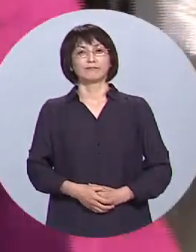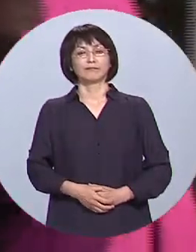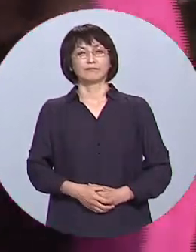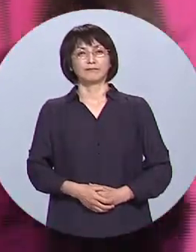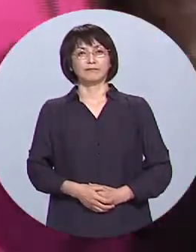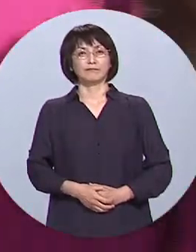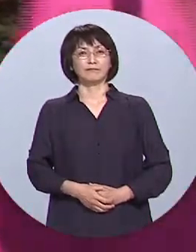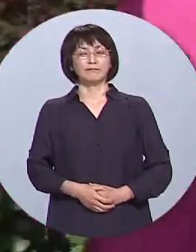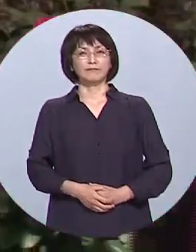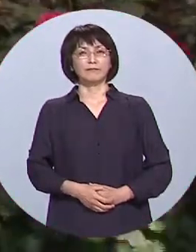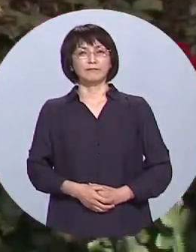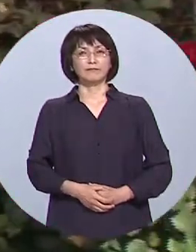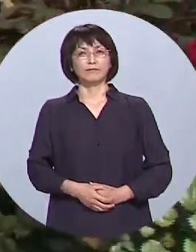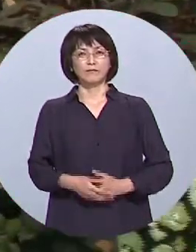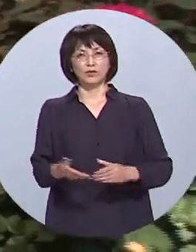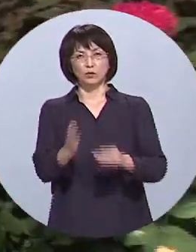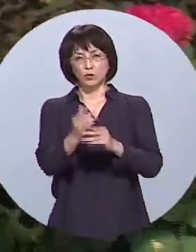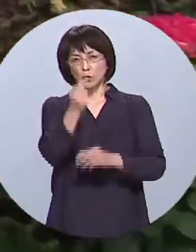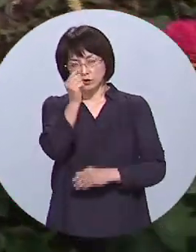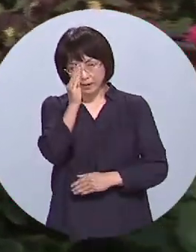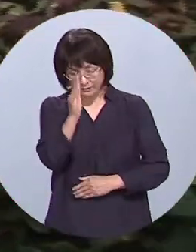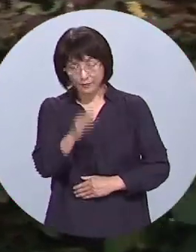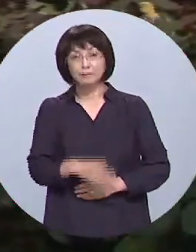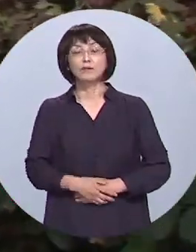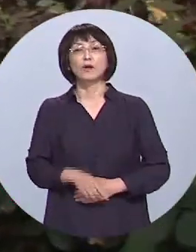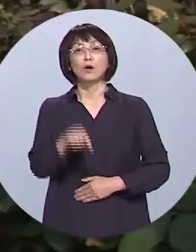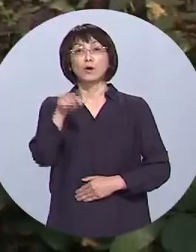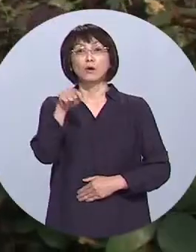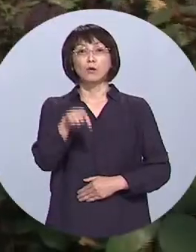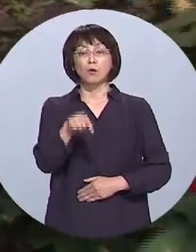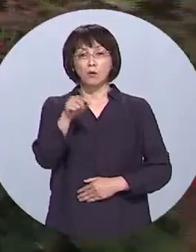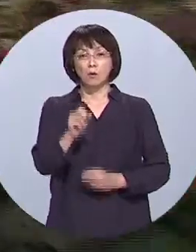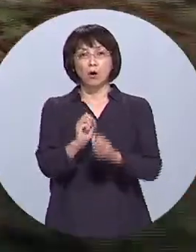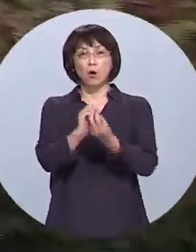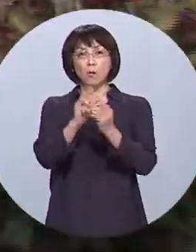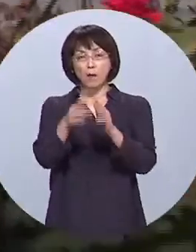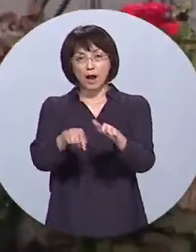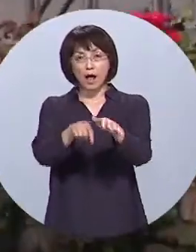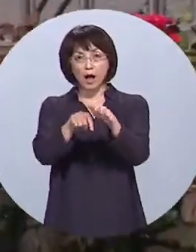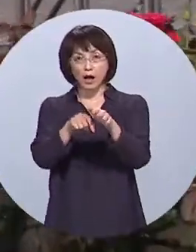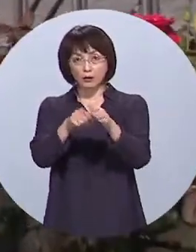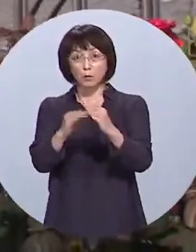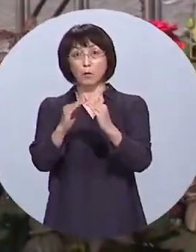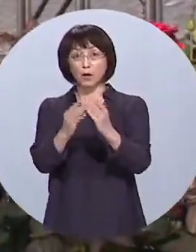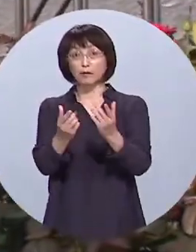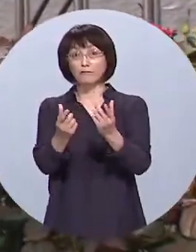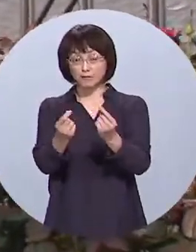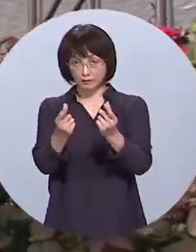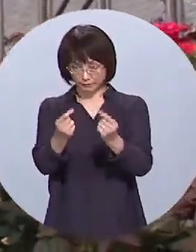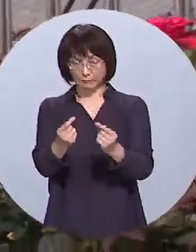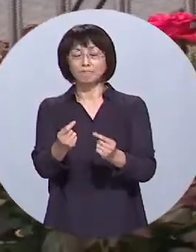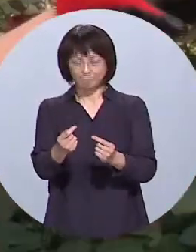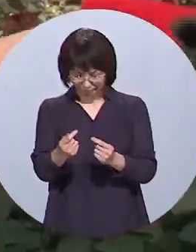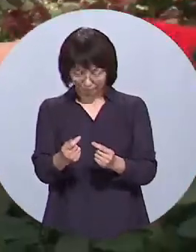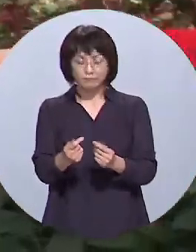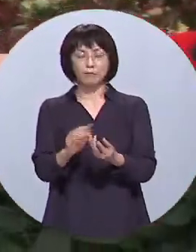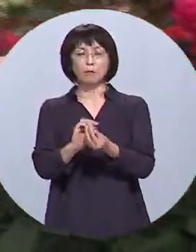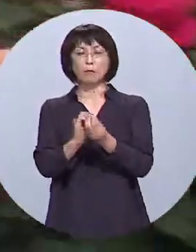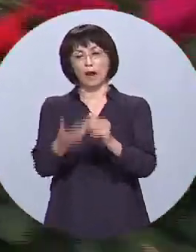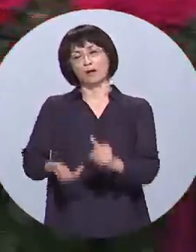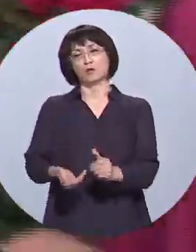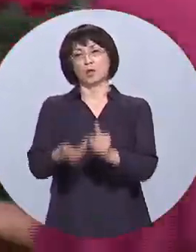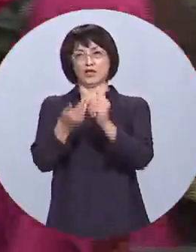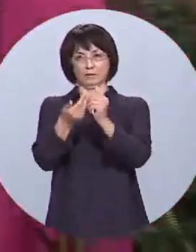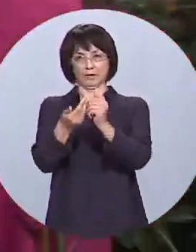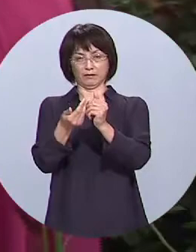は。お仕事中すいません。あの、こちらはバラ農家さんですか。 はい、バラを栽培しています。実はこ